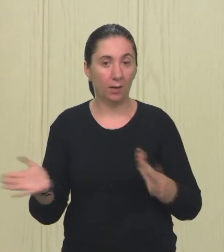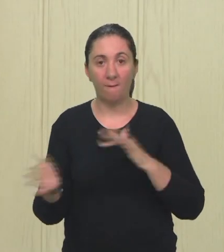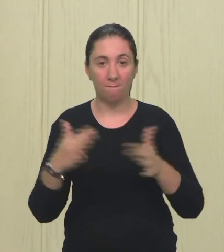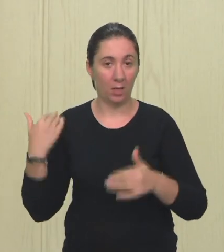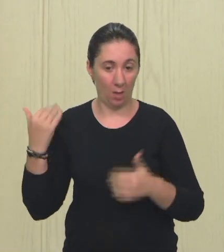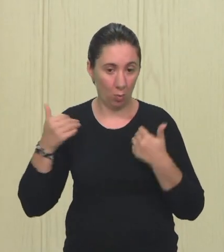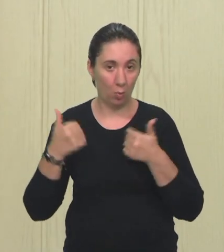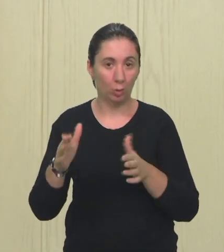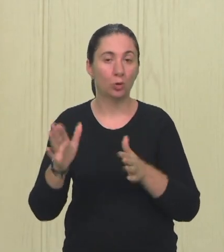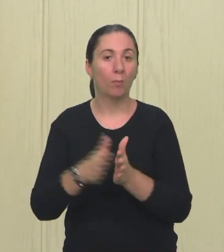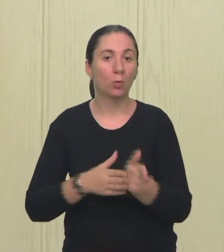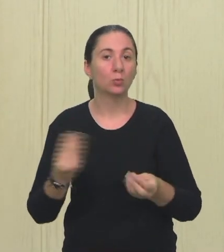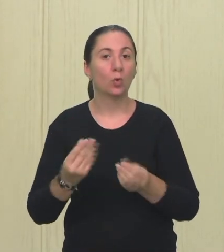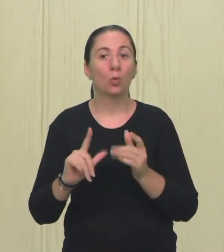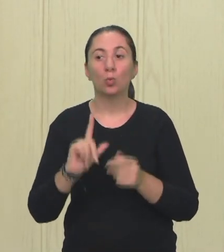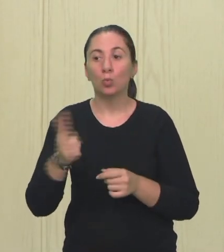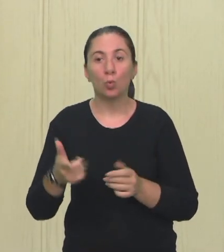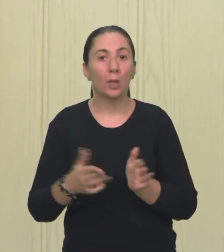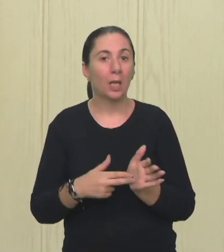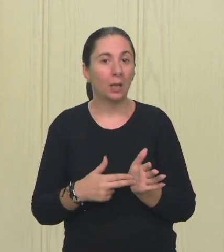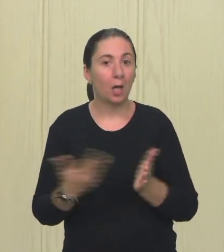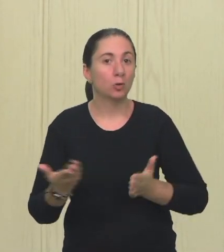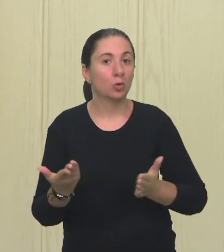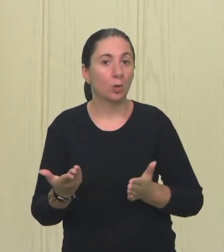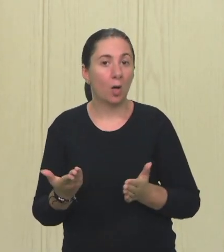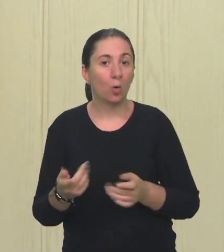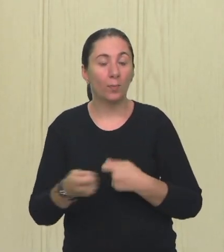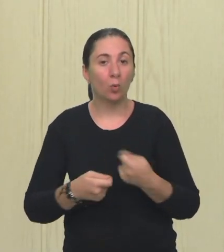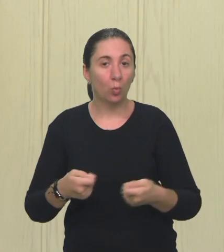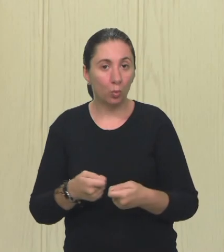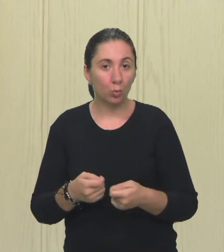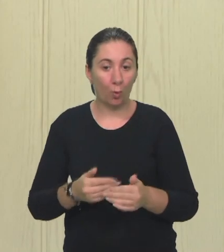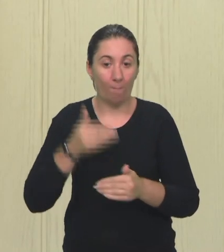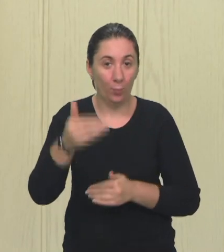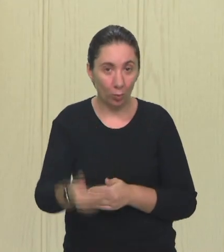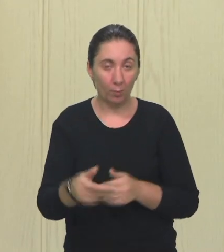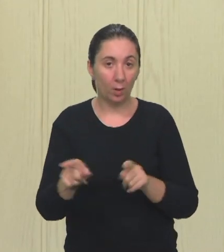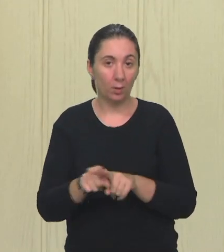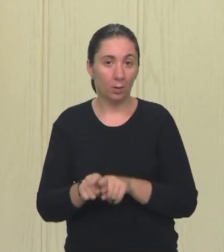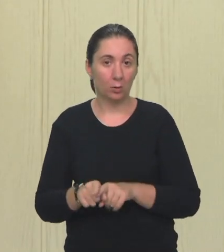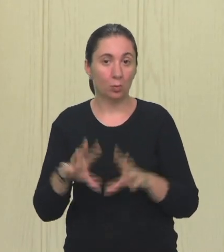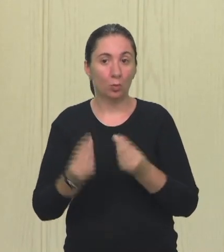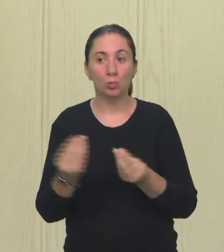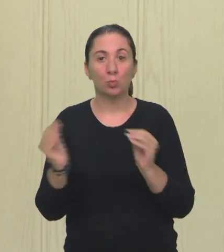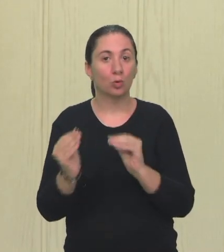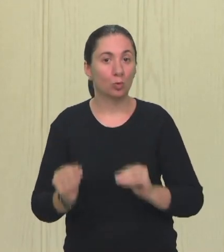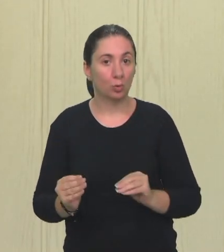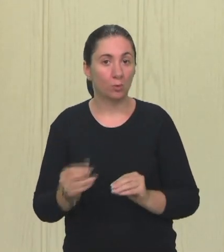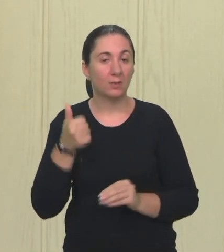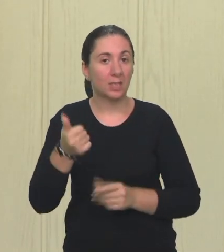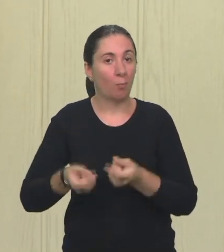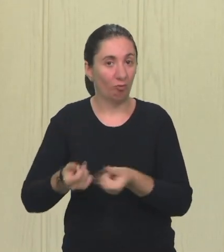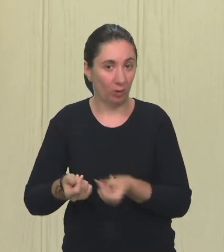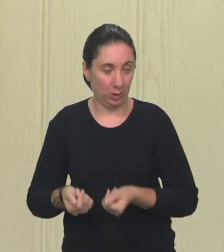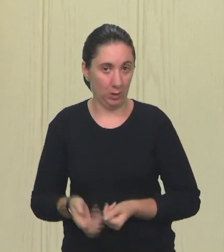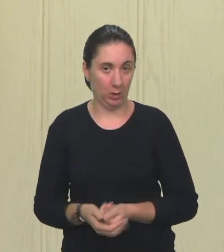u leđa da u stvari pokrenemo i neke druge načine kako bi i udrugu unaprijedili u neki sustav